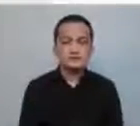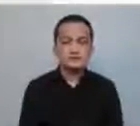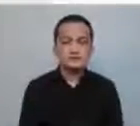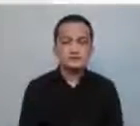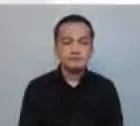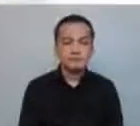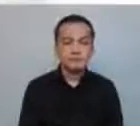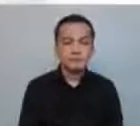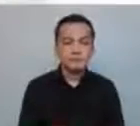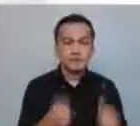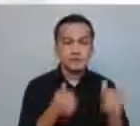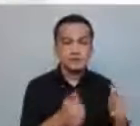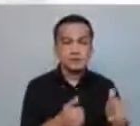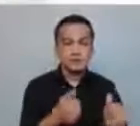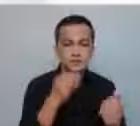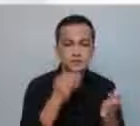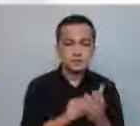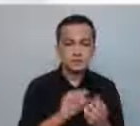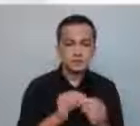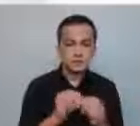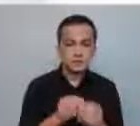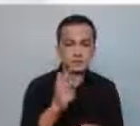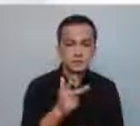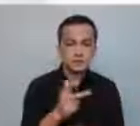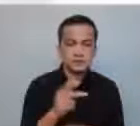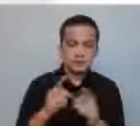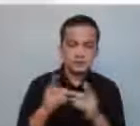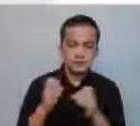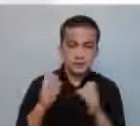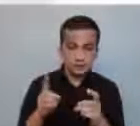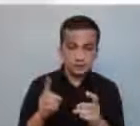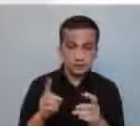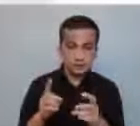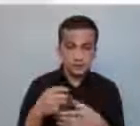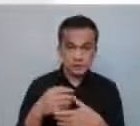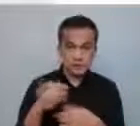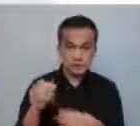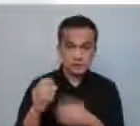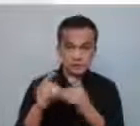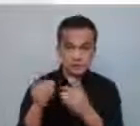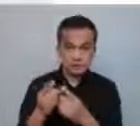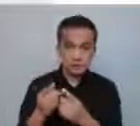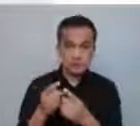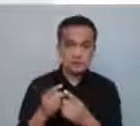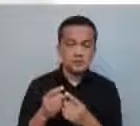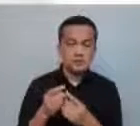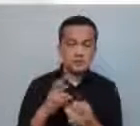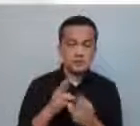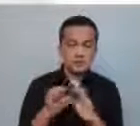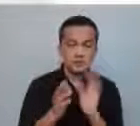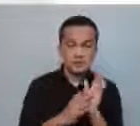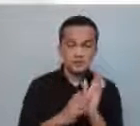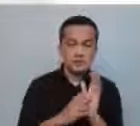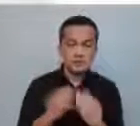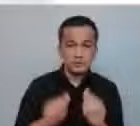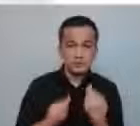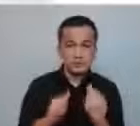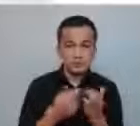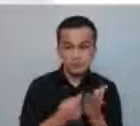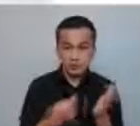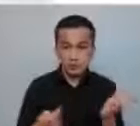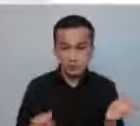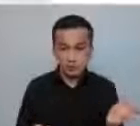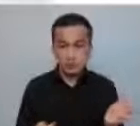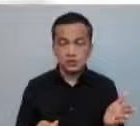No. 30 ng Department of Education o DepEd kung saan naglabas ang Departamento ng Revised School Safety Assessment Tool, ito ay para ihanda ang